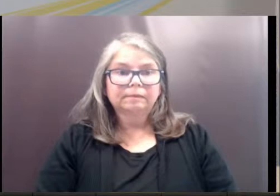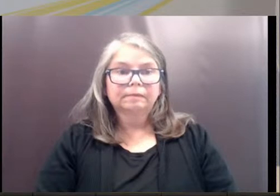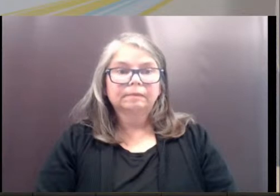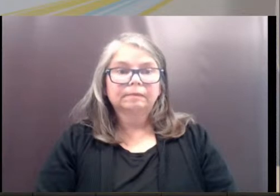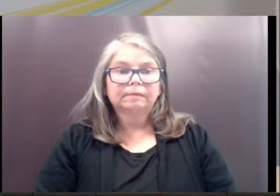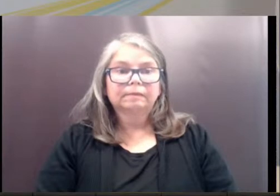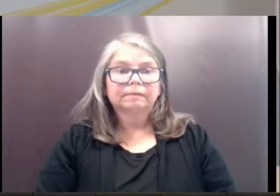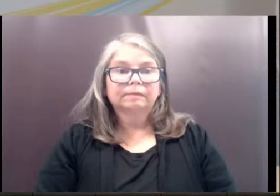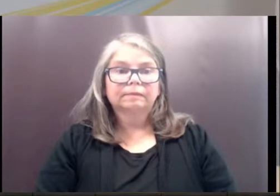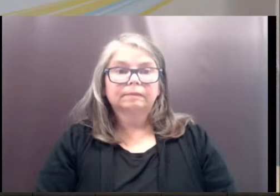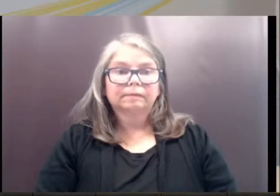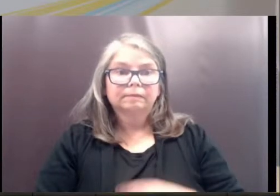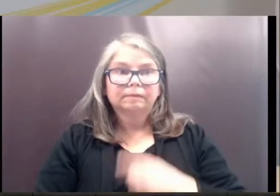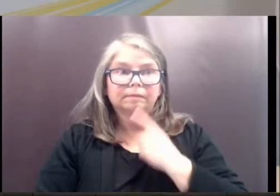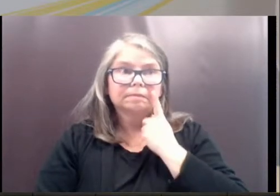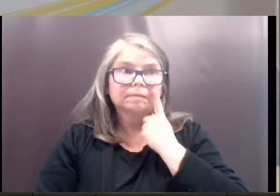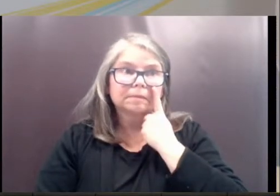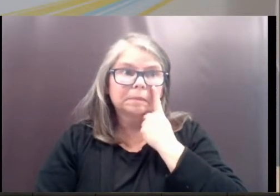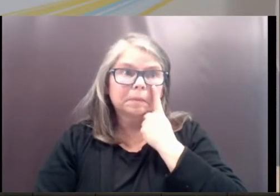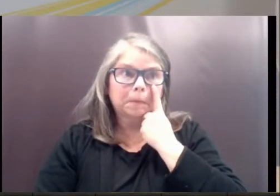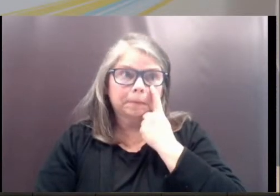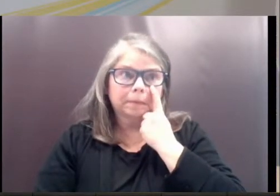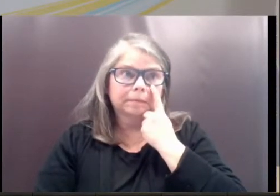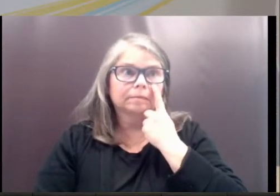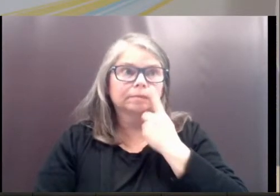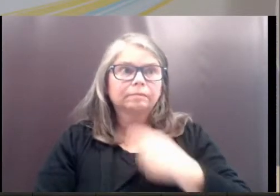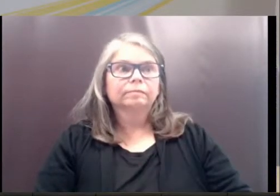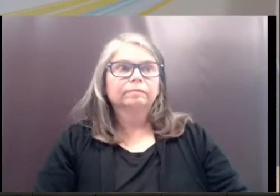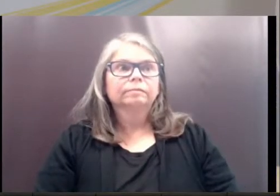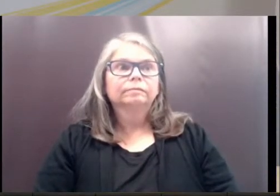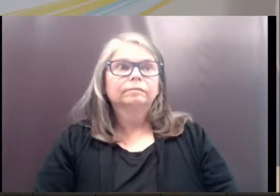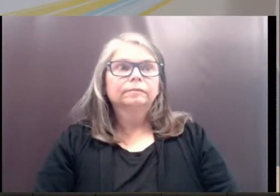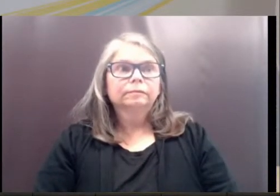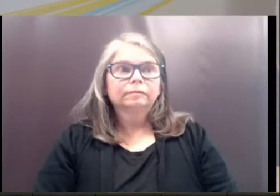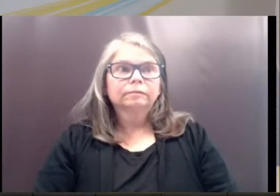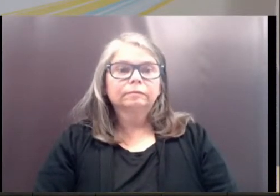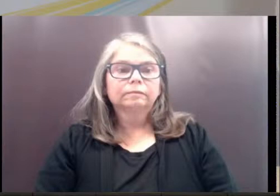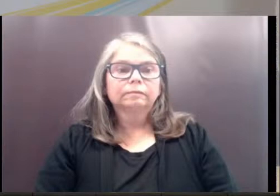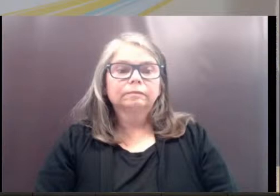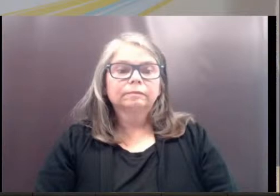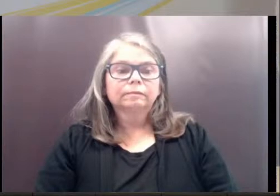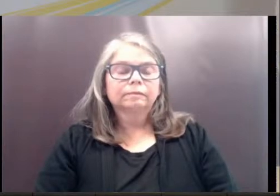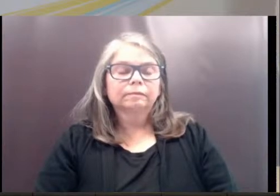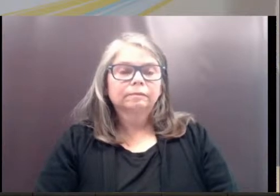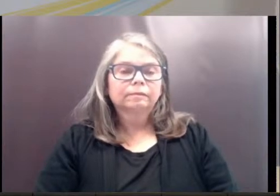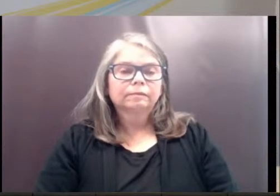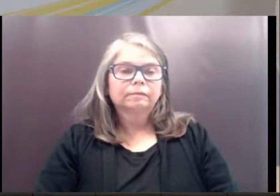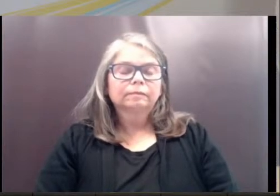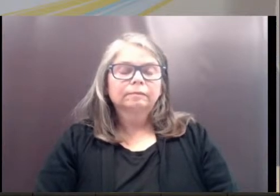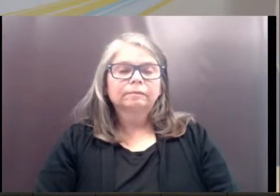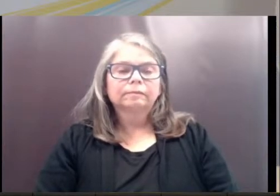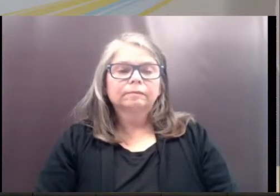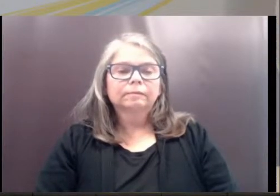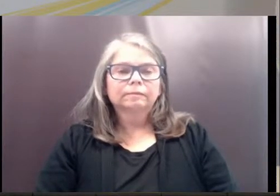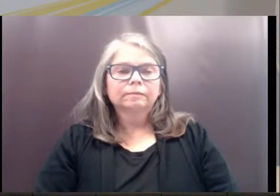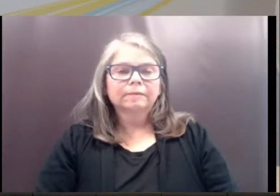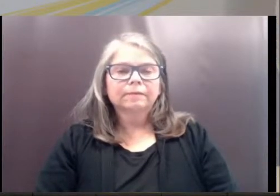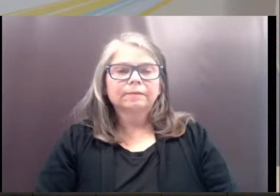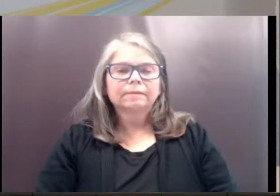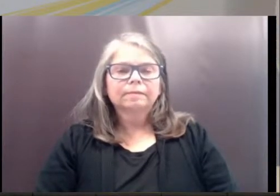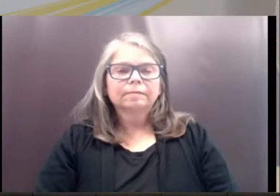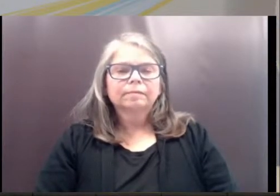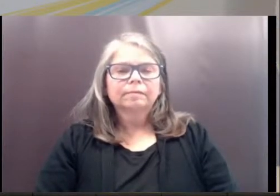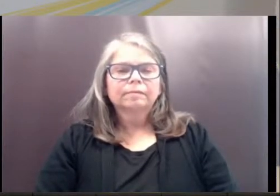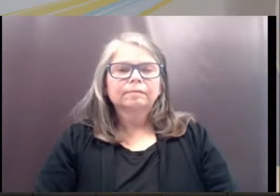qui, quand ces détails sont disponibles, on va les